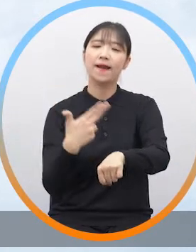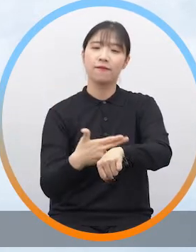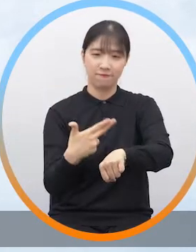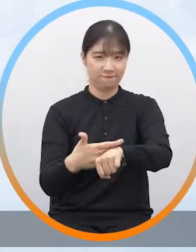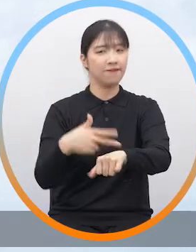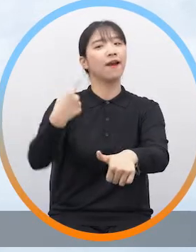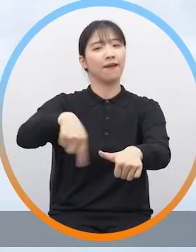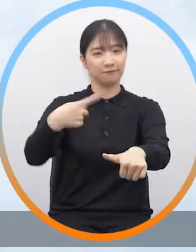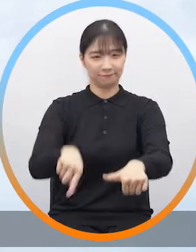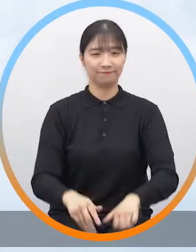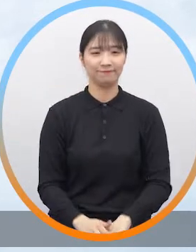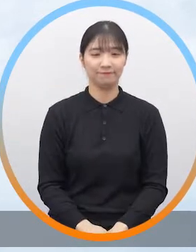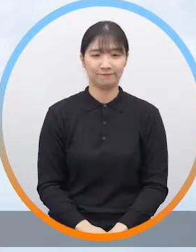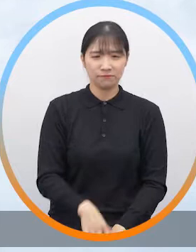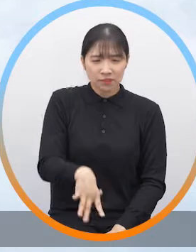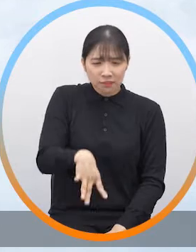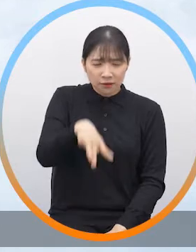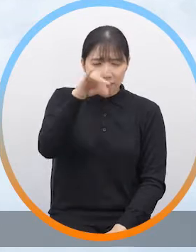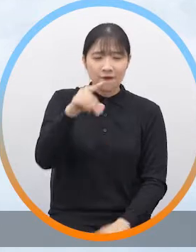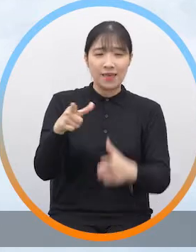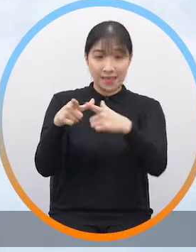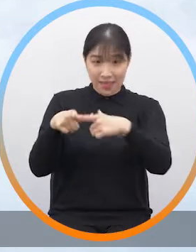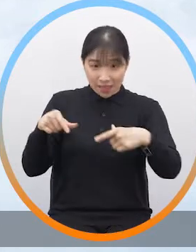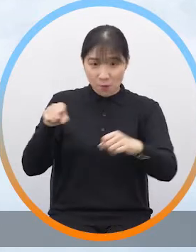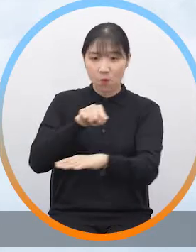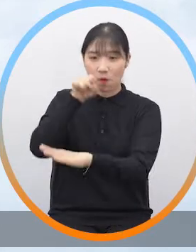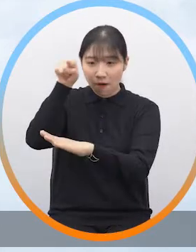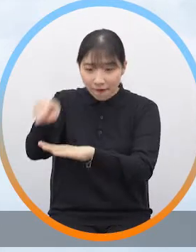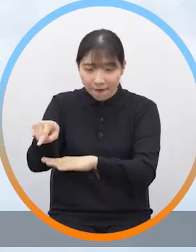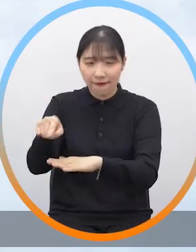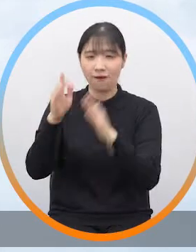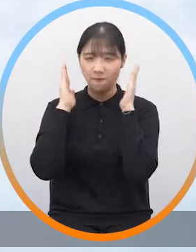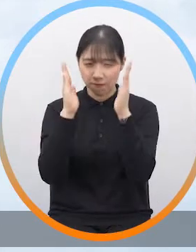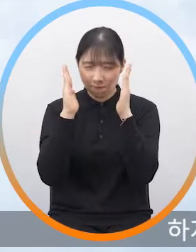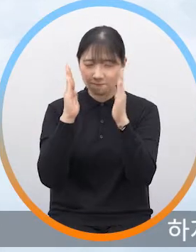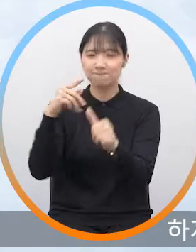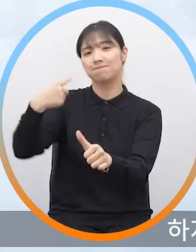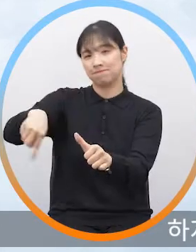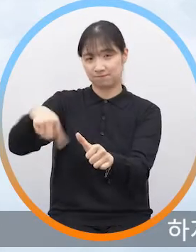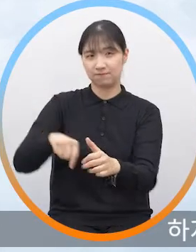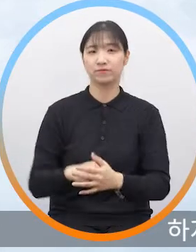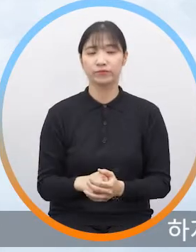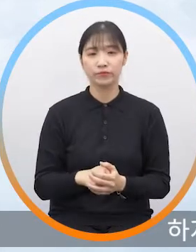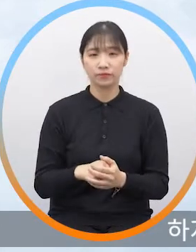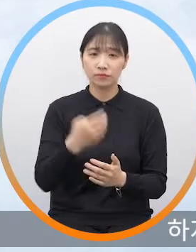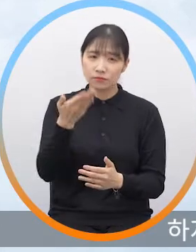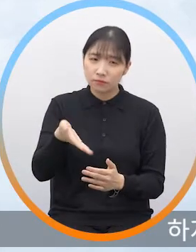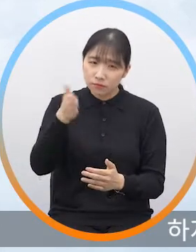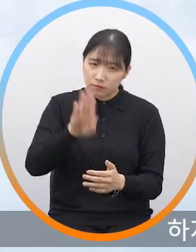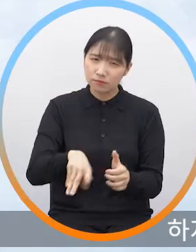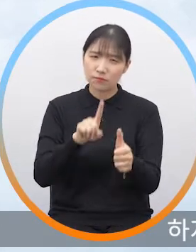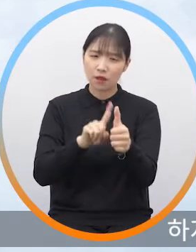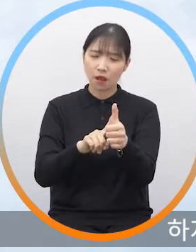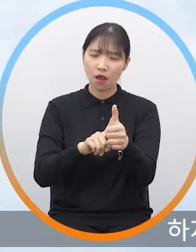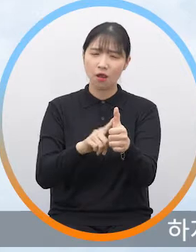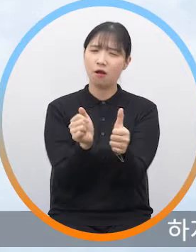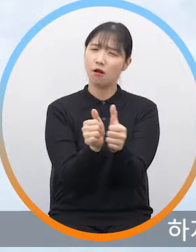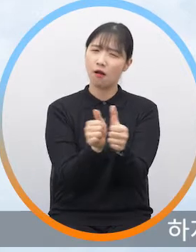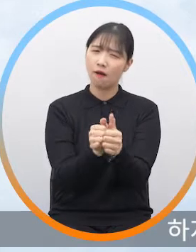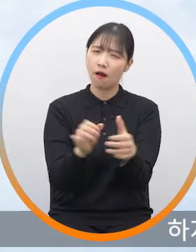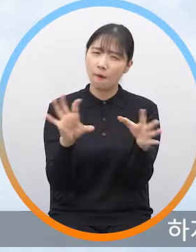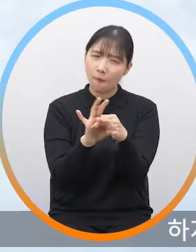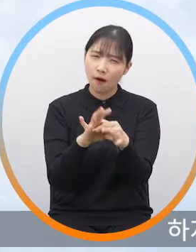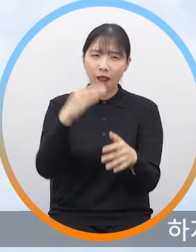합니다. 처음으로 일본에 이제 가서 학문의 신으로 이제 이렇게 되는 거죠. 하지만은 이 왕인에